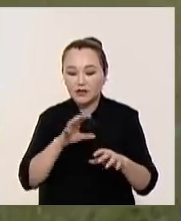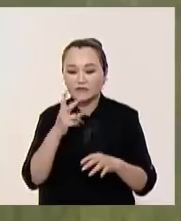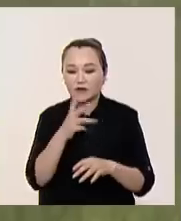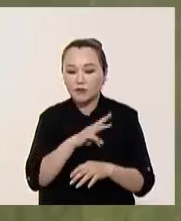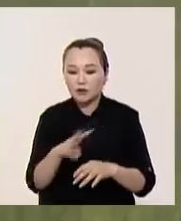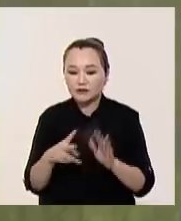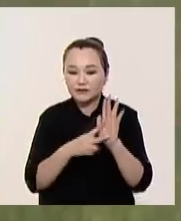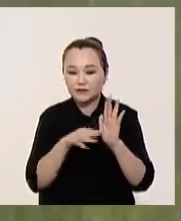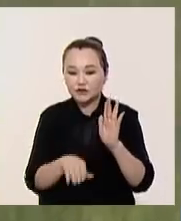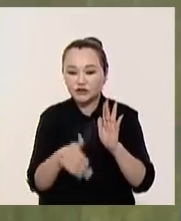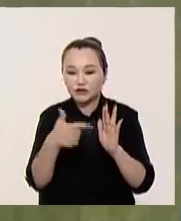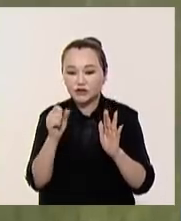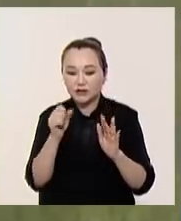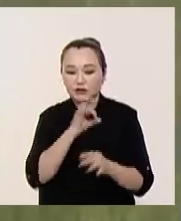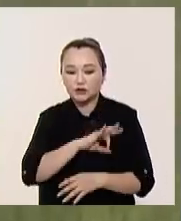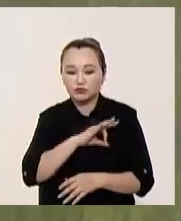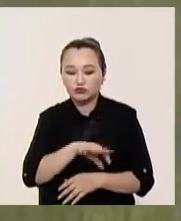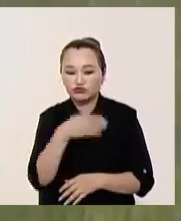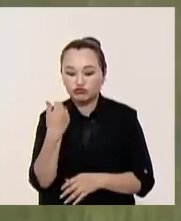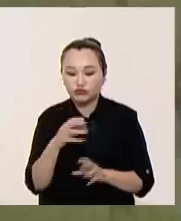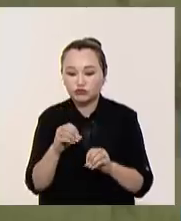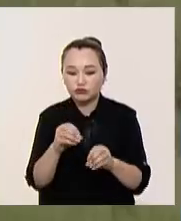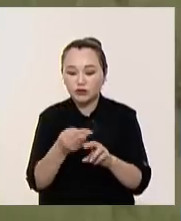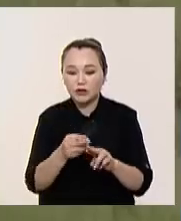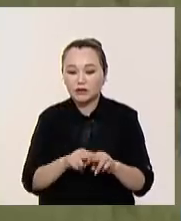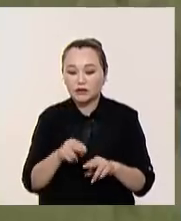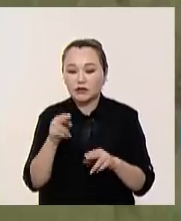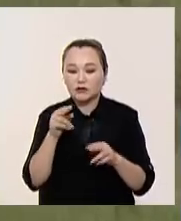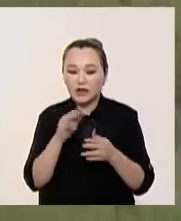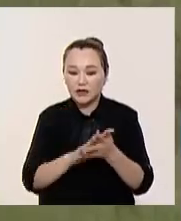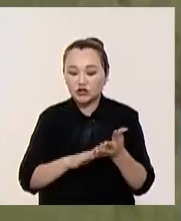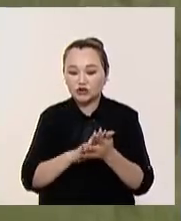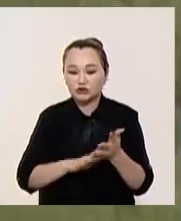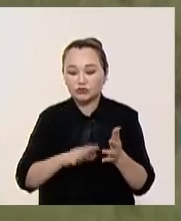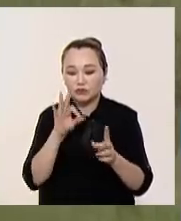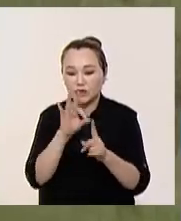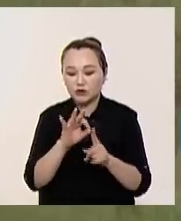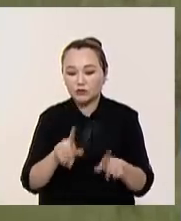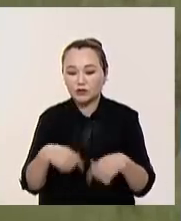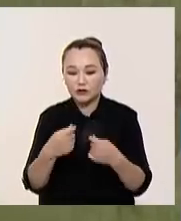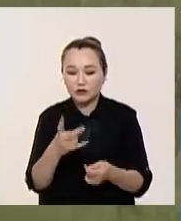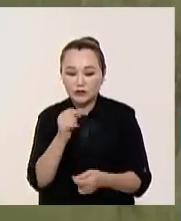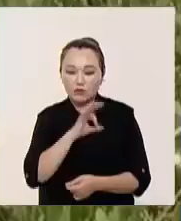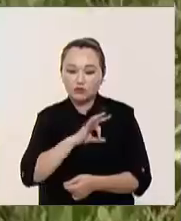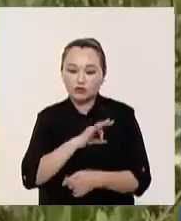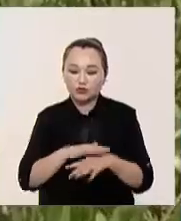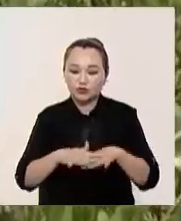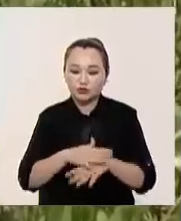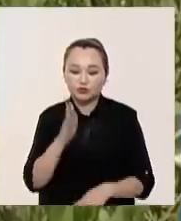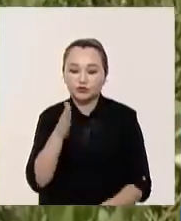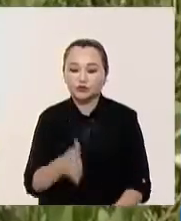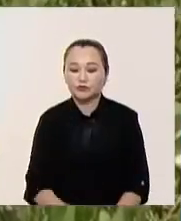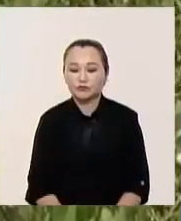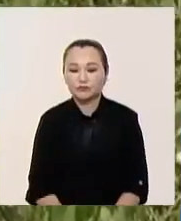миллиона 7 тысяч гектаров неиспользуемых пастбищ. В дальнейшем эти угодья планируют также передать на пользование людям.